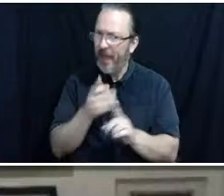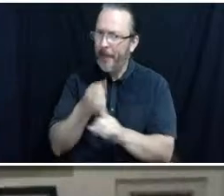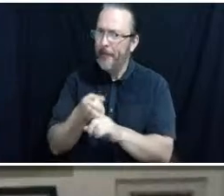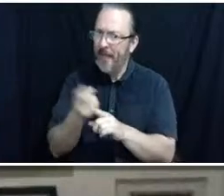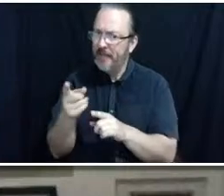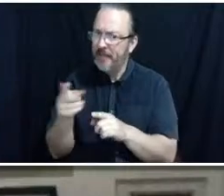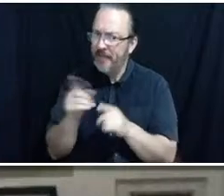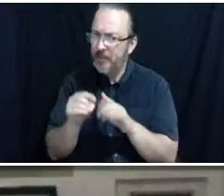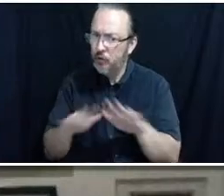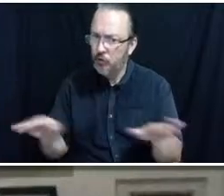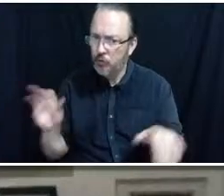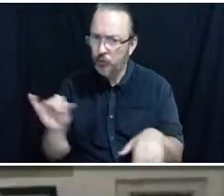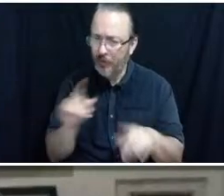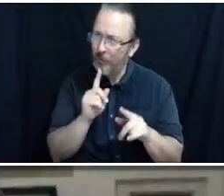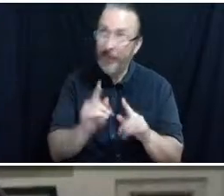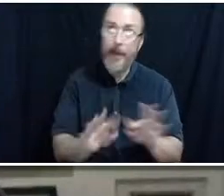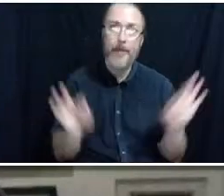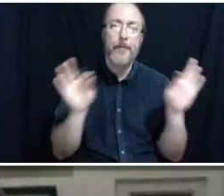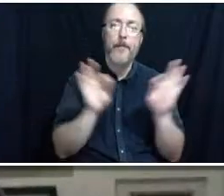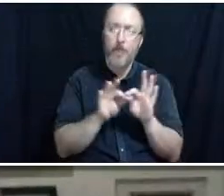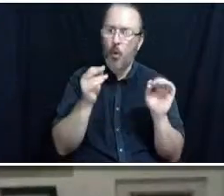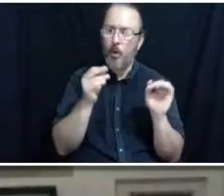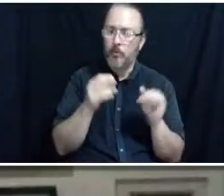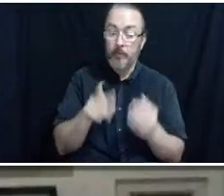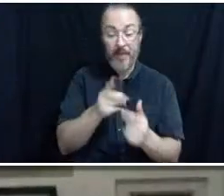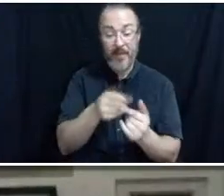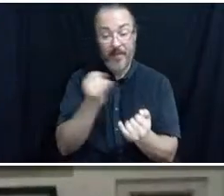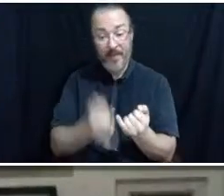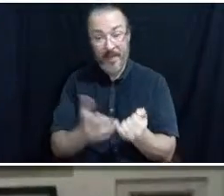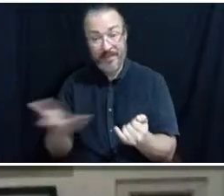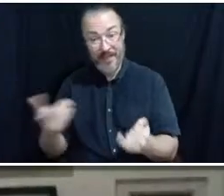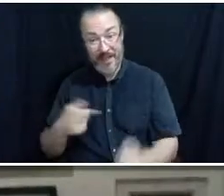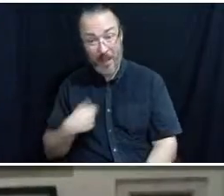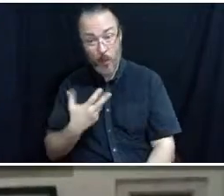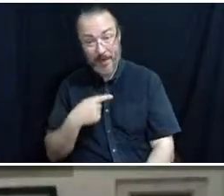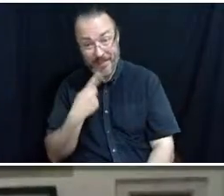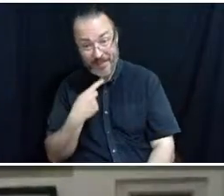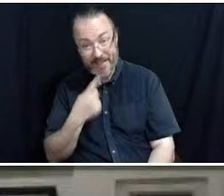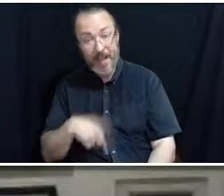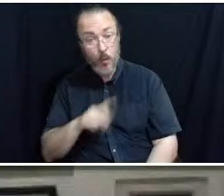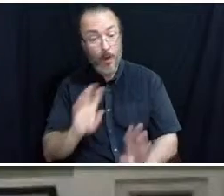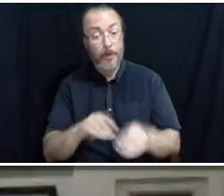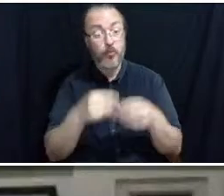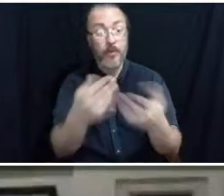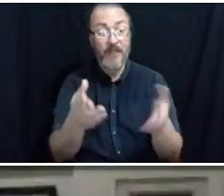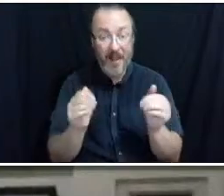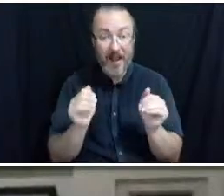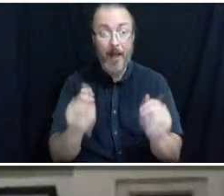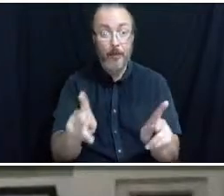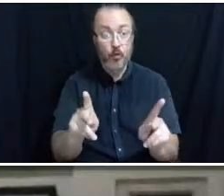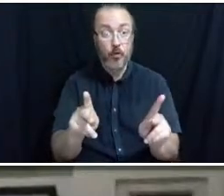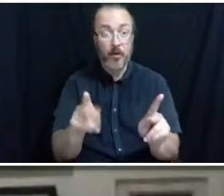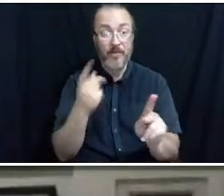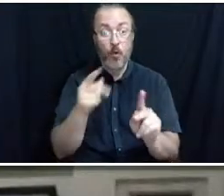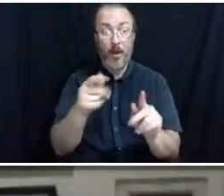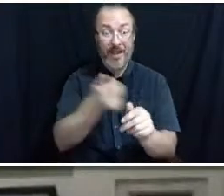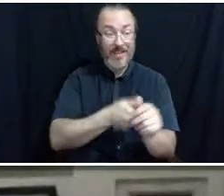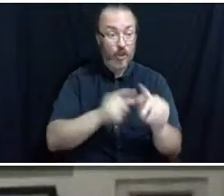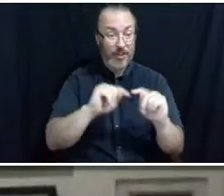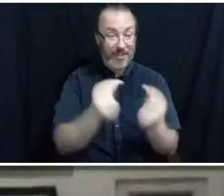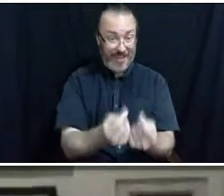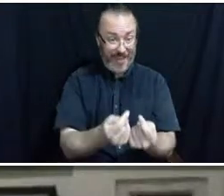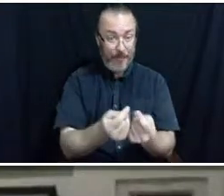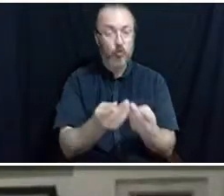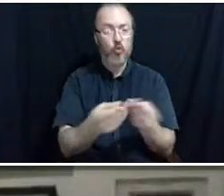c'est décisif pour les enfants. Et le dernier élément que j'évoquerai, c'est que nous leur donnons la possibilité de travailler en équipe pour résoudre